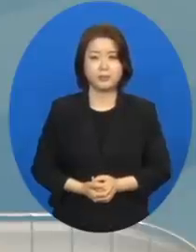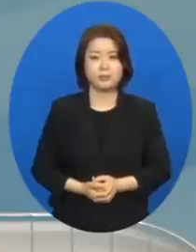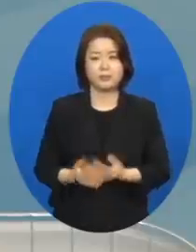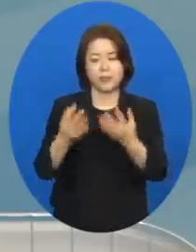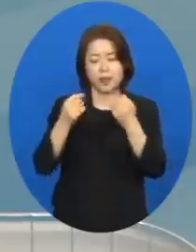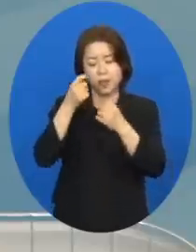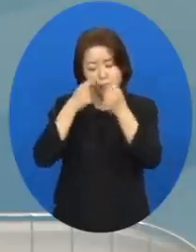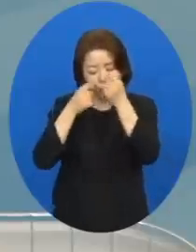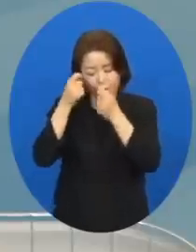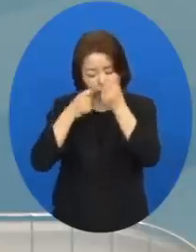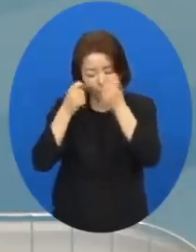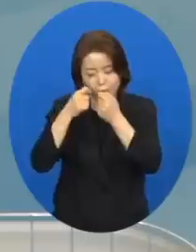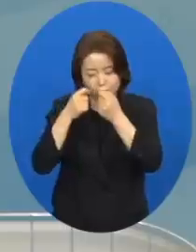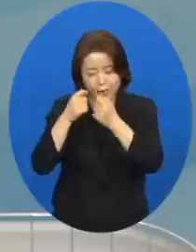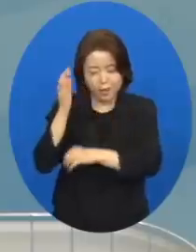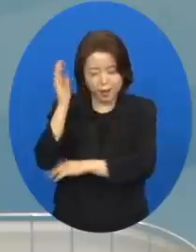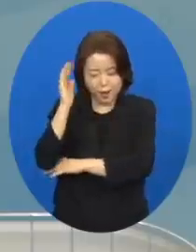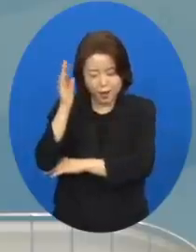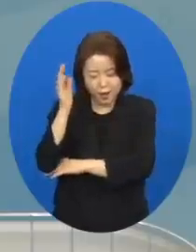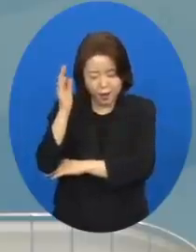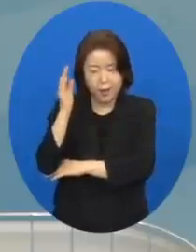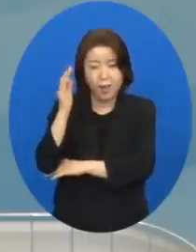얼마나 울면서 이야기를 했는지